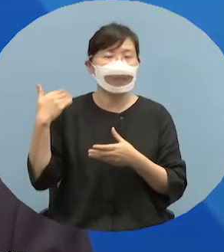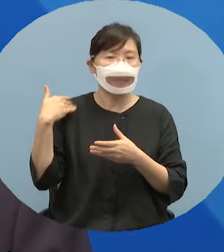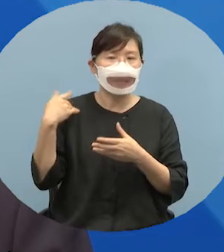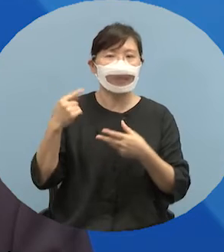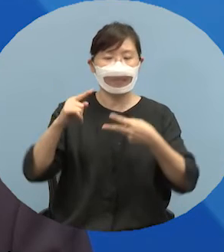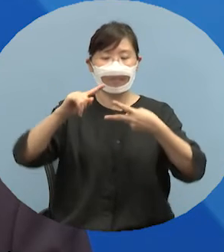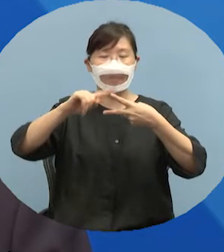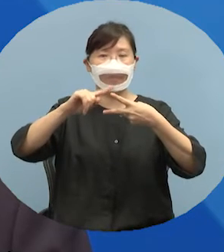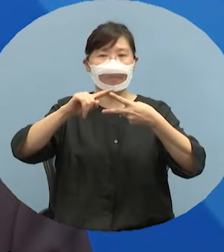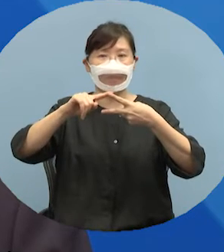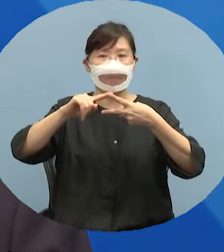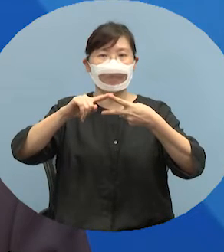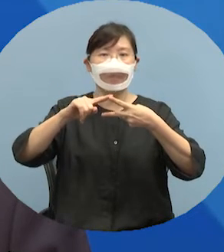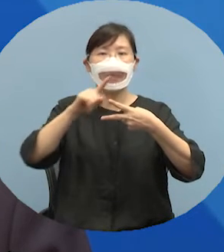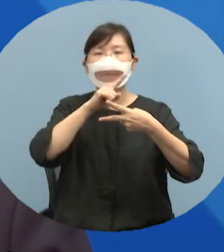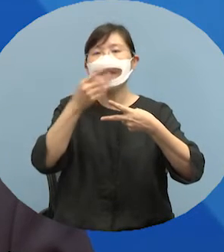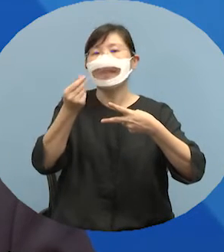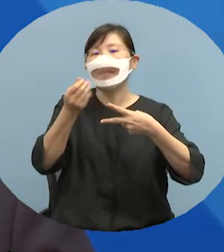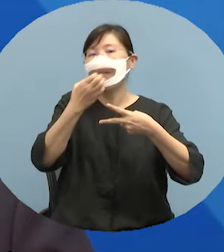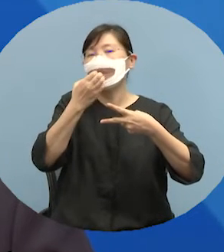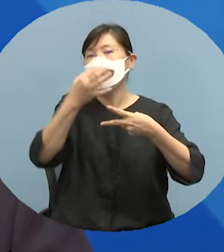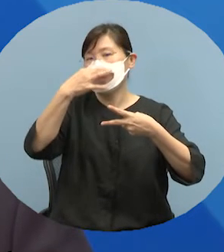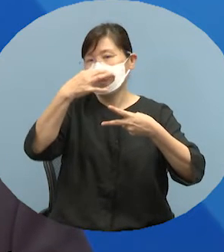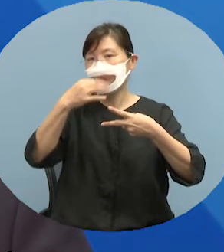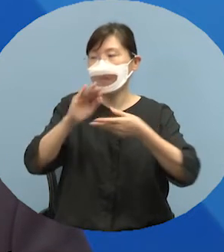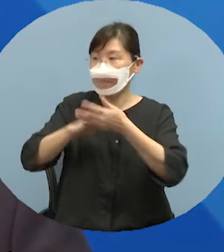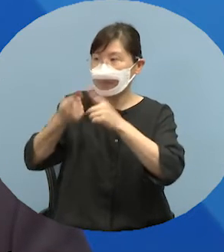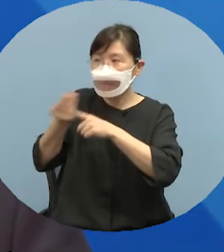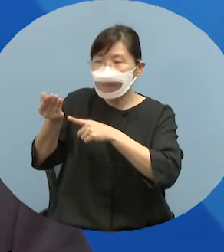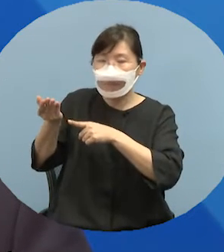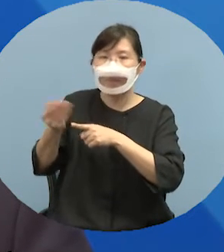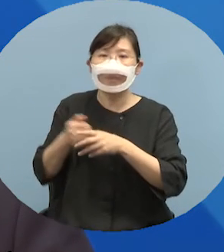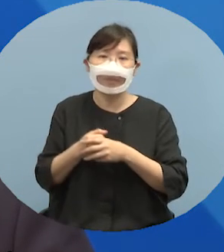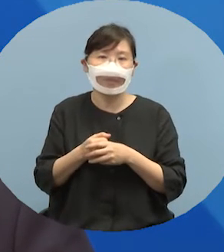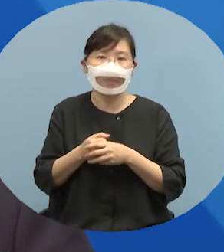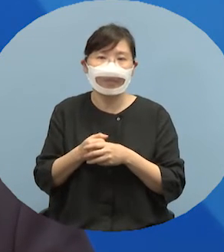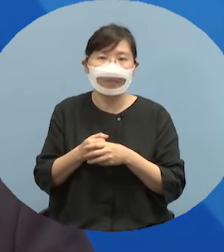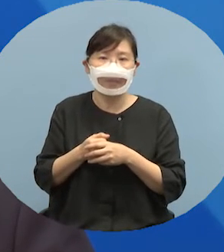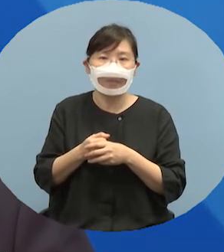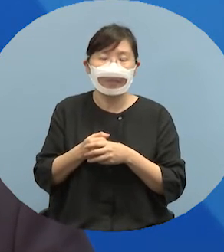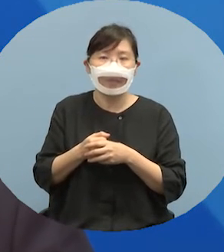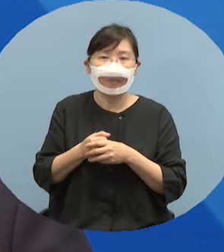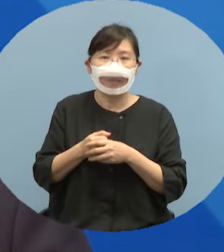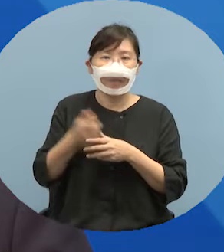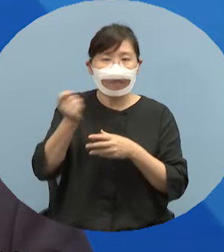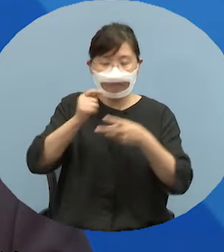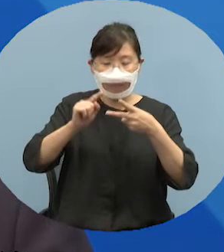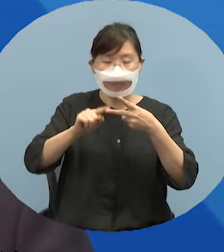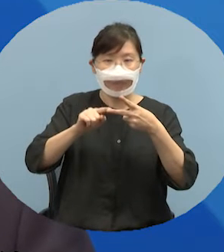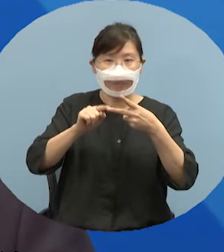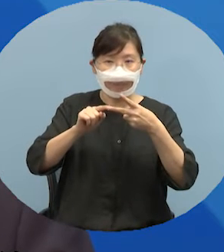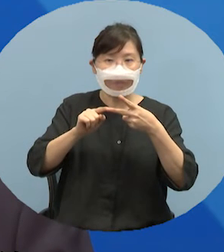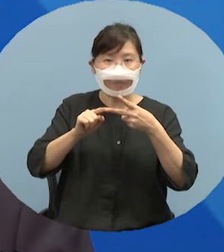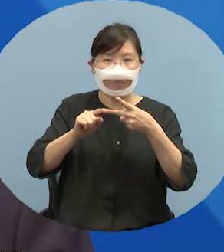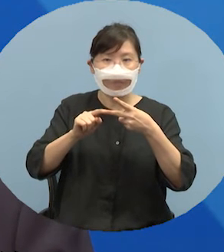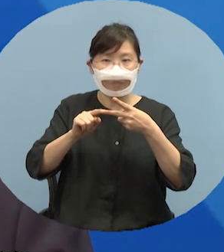默沙東藥廠的莫納皮拉韋，已經用在一些病人的身上，亦都很快會開始使用輝瑞藥廠